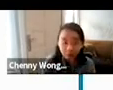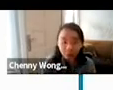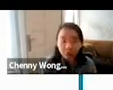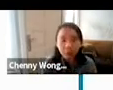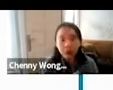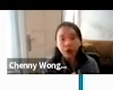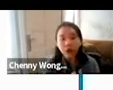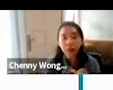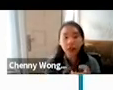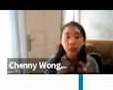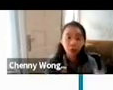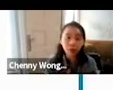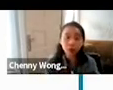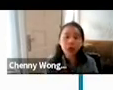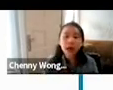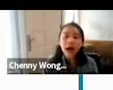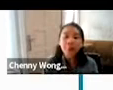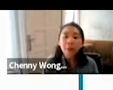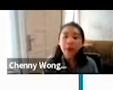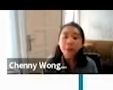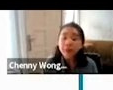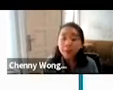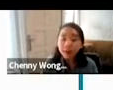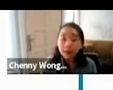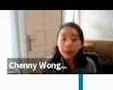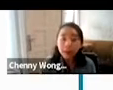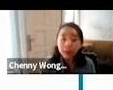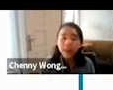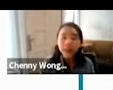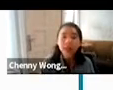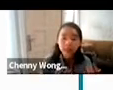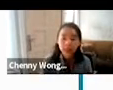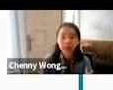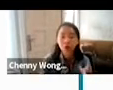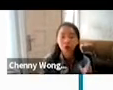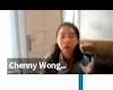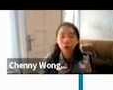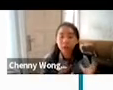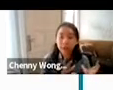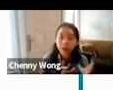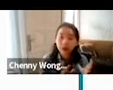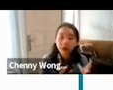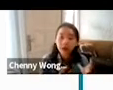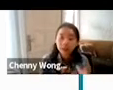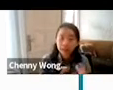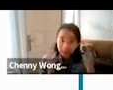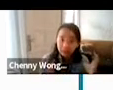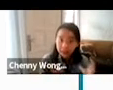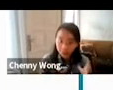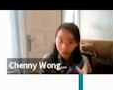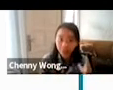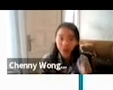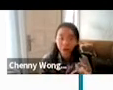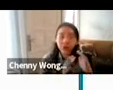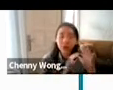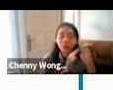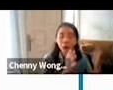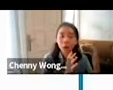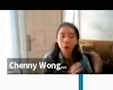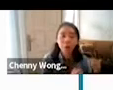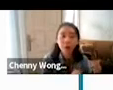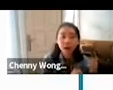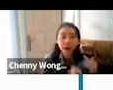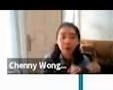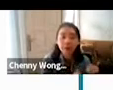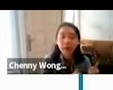efektif atau needling condition akan terwujud apabila pertama terjadi integrasi antar konsep-konsep sejalan tersebut berbeda